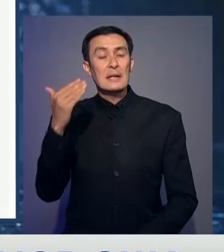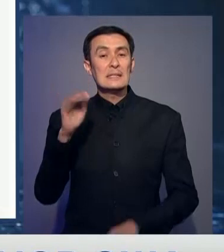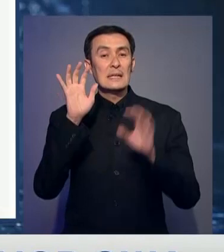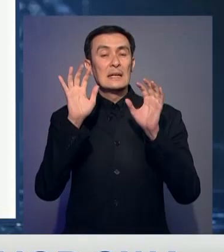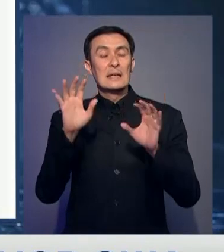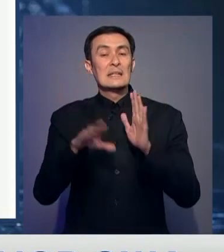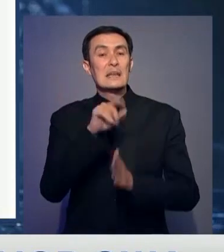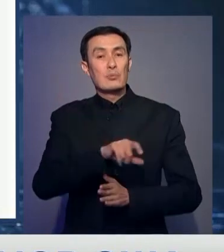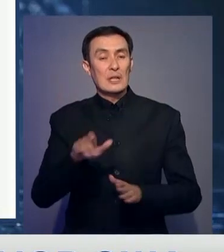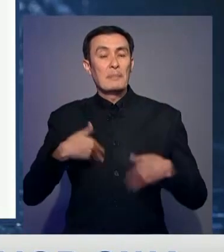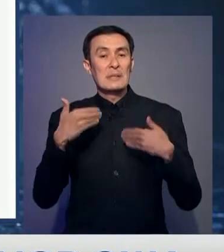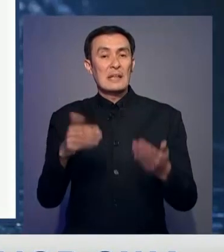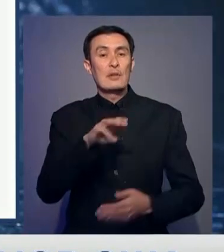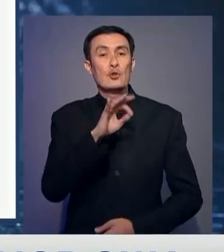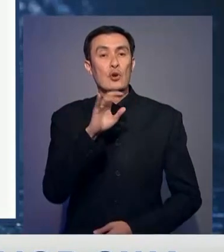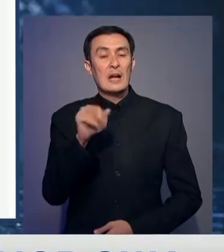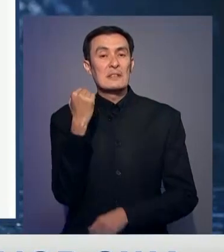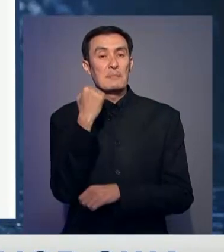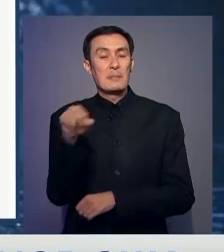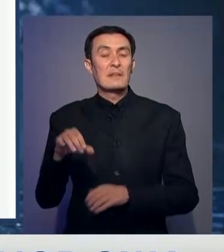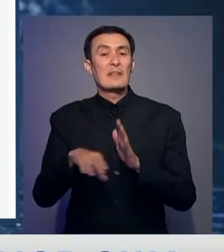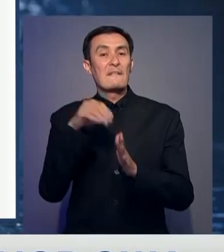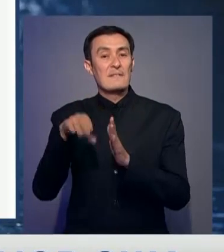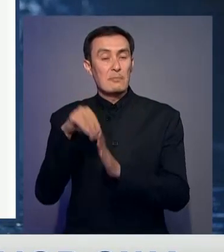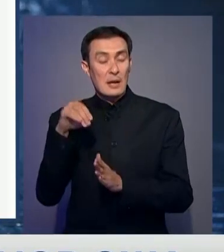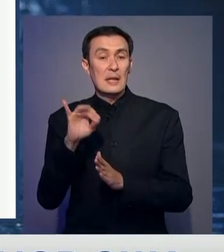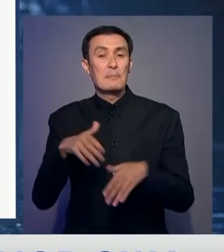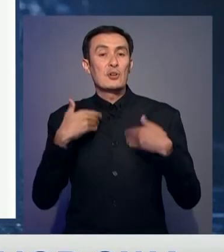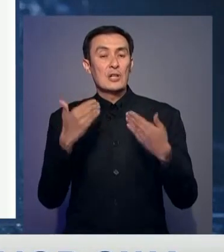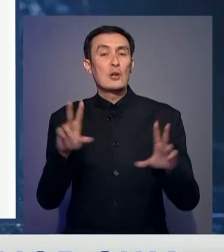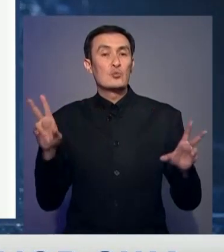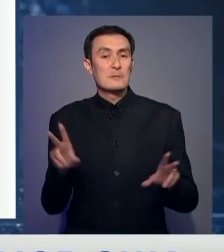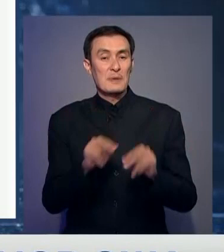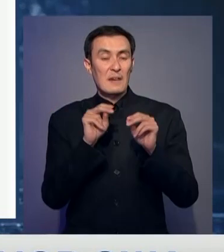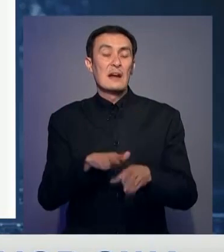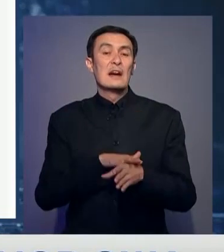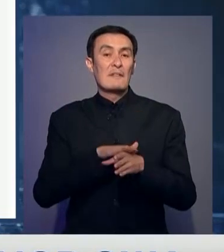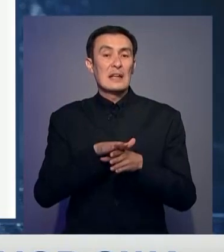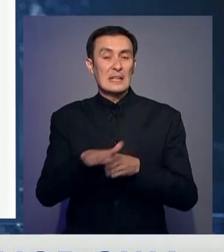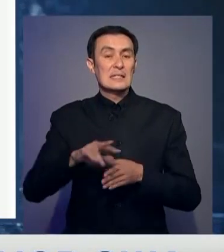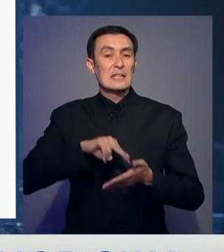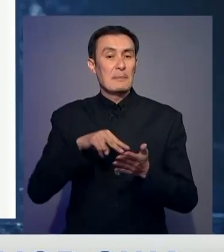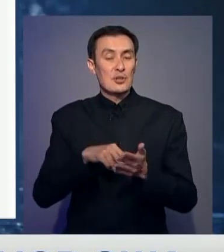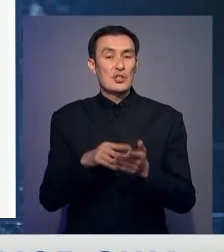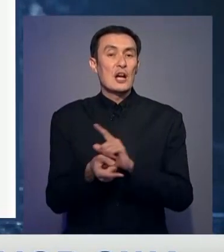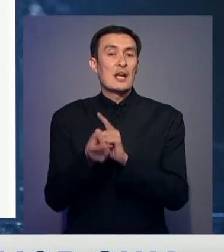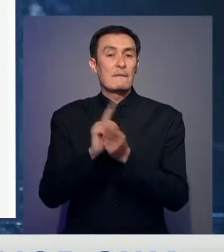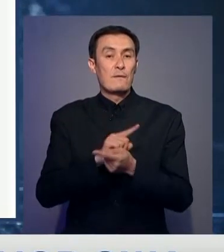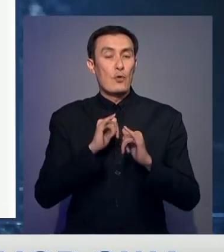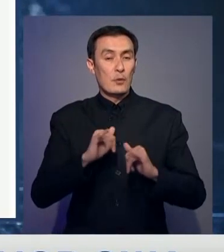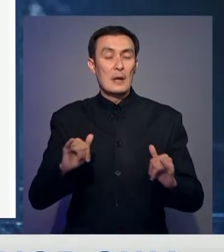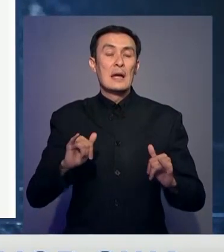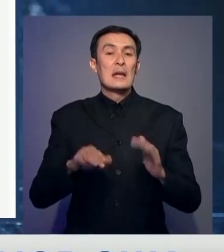Американские законодатели поздравили Токаева с победой на президентских выборах и пожелали успехов в реализации намеченных